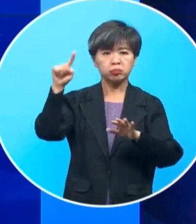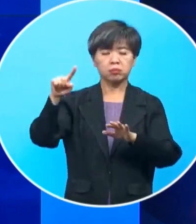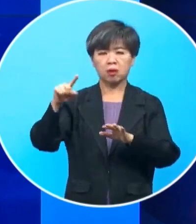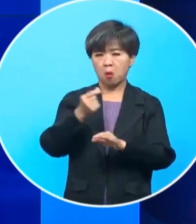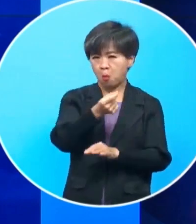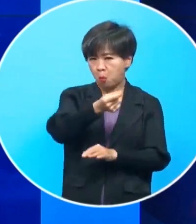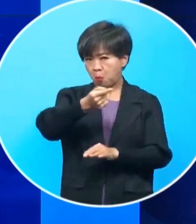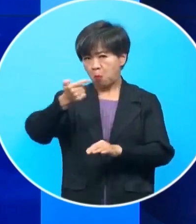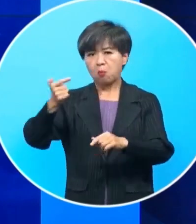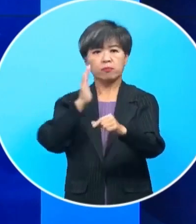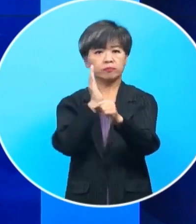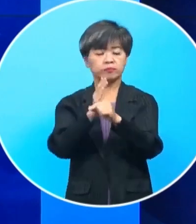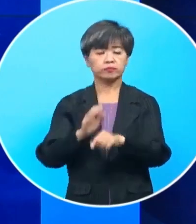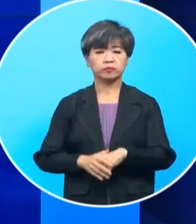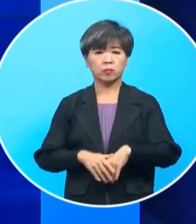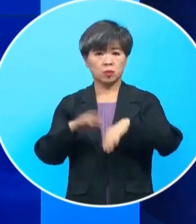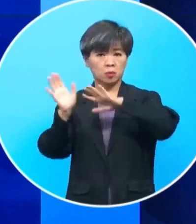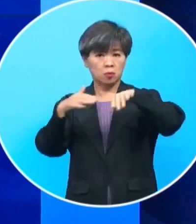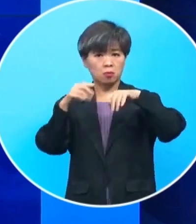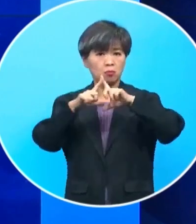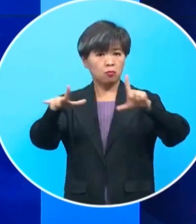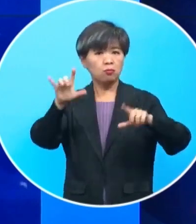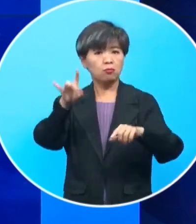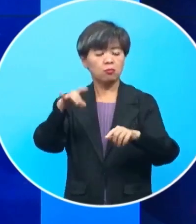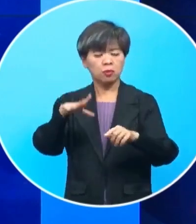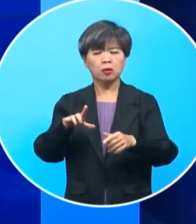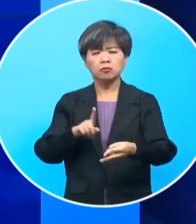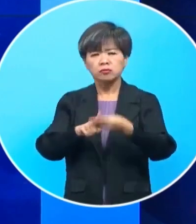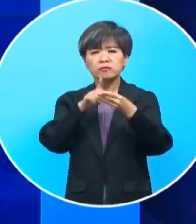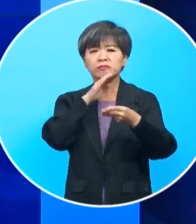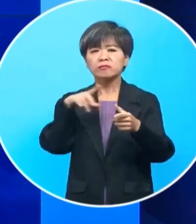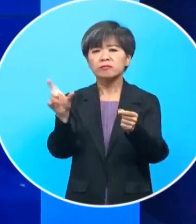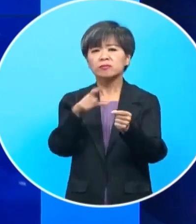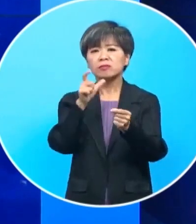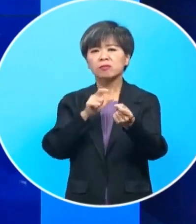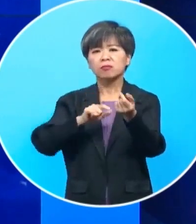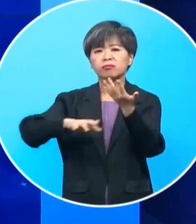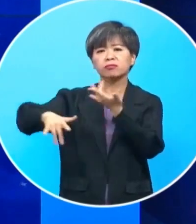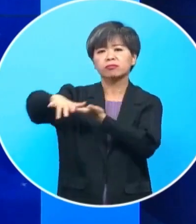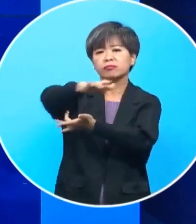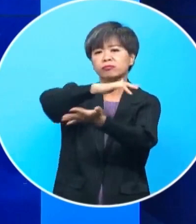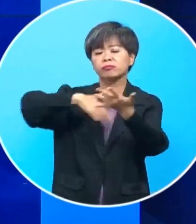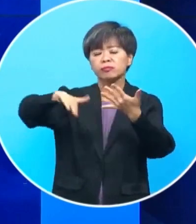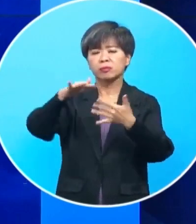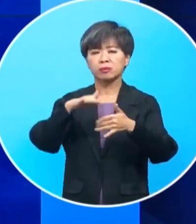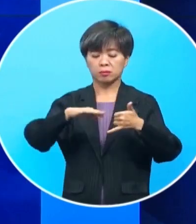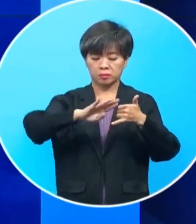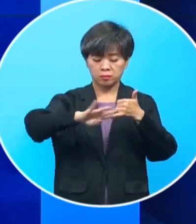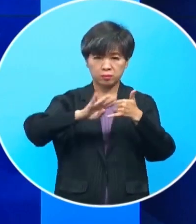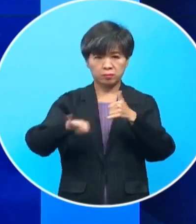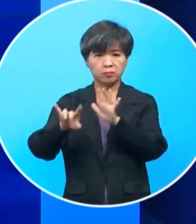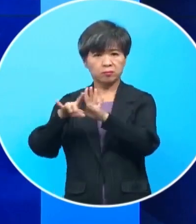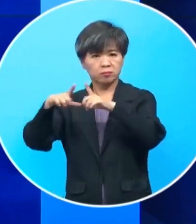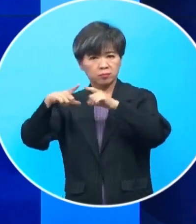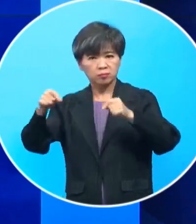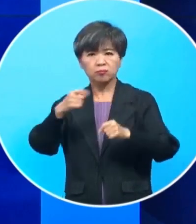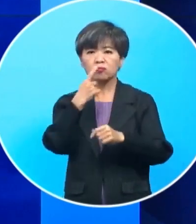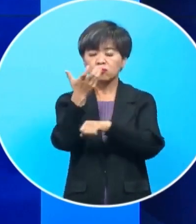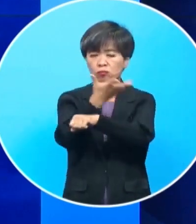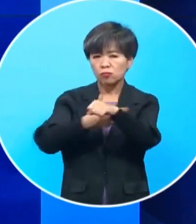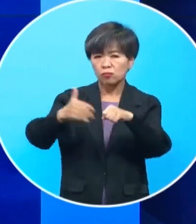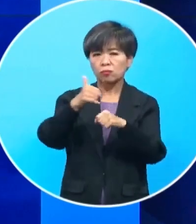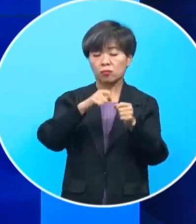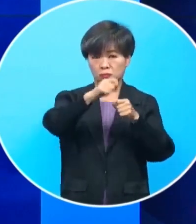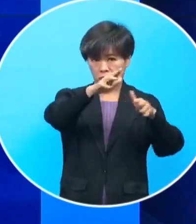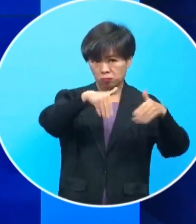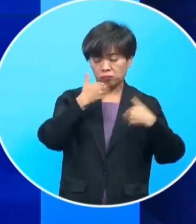的增强。风力比较大的区域主要是受到台风外围环流影响的东南部兰屿、绿岛以及恒春半岛，另外就是台